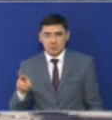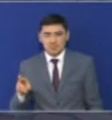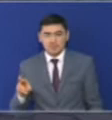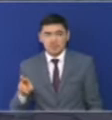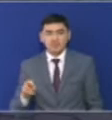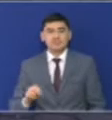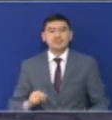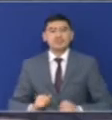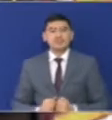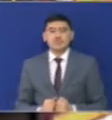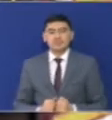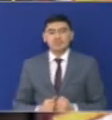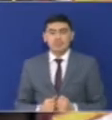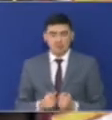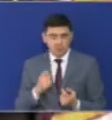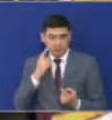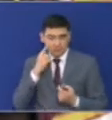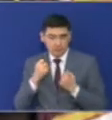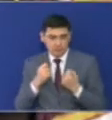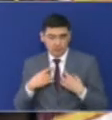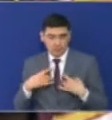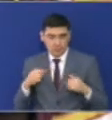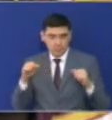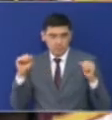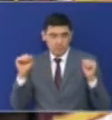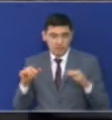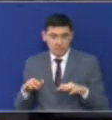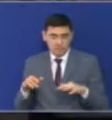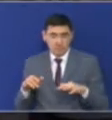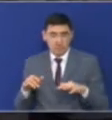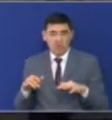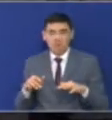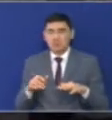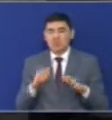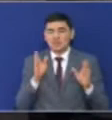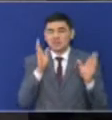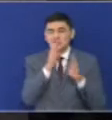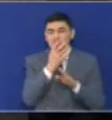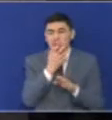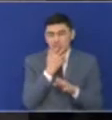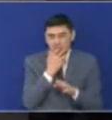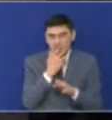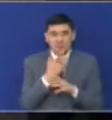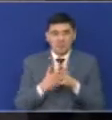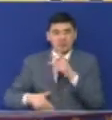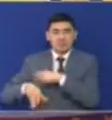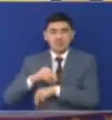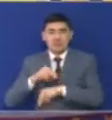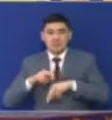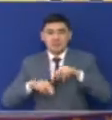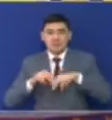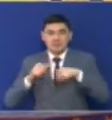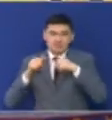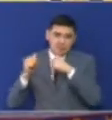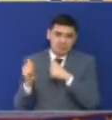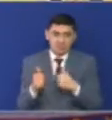Традиционный яркий праздник развернулся на набережной реки Иртыш, собрав всех горожан. Солнечный теплый день только способствовал хорошему настроению людей. Каждый